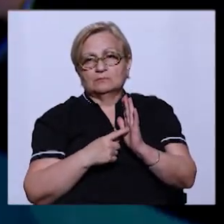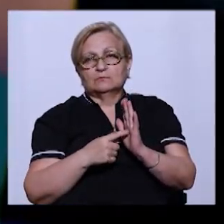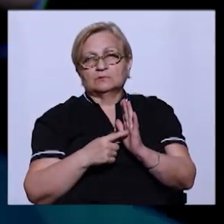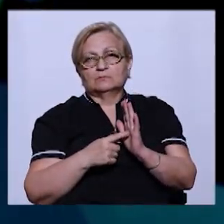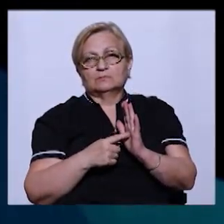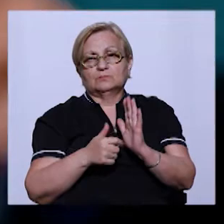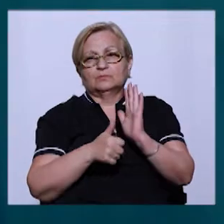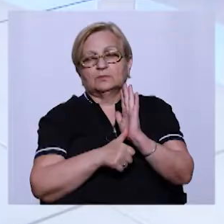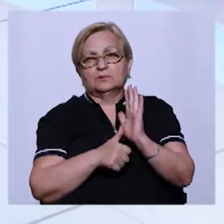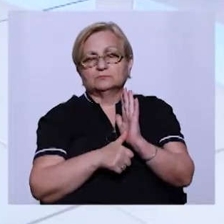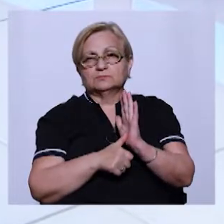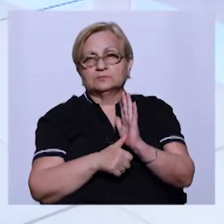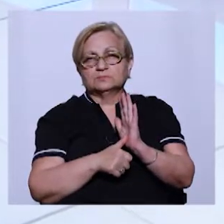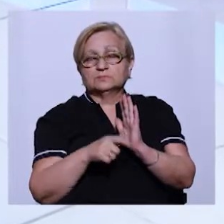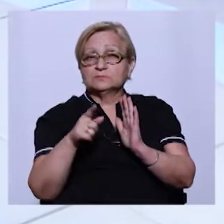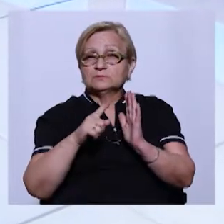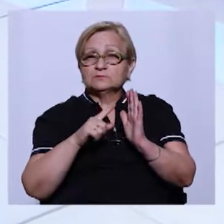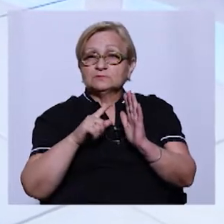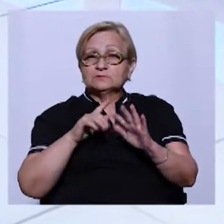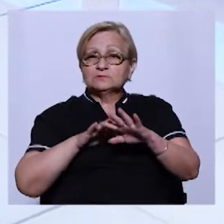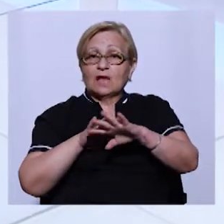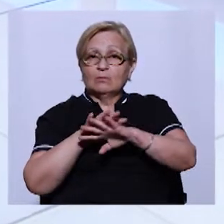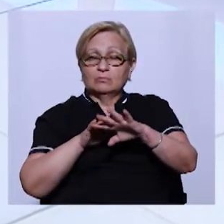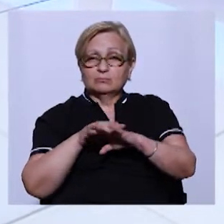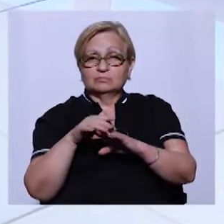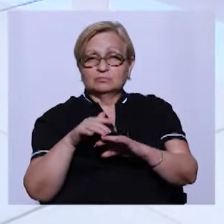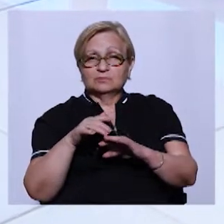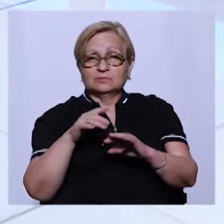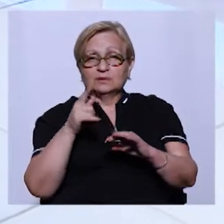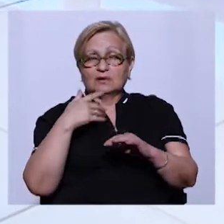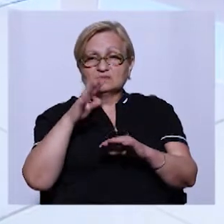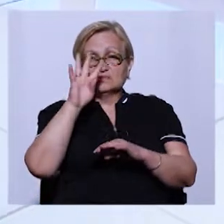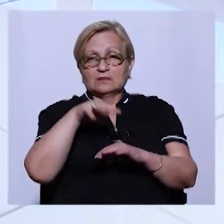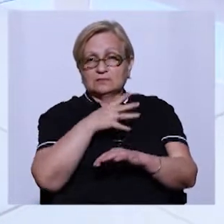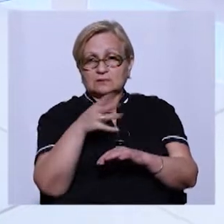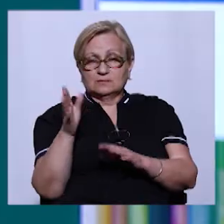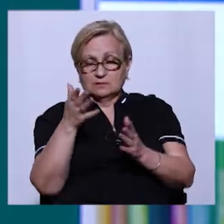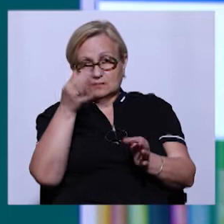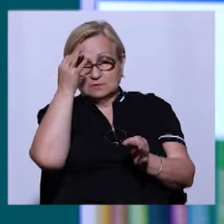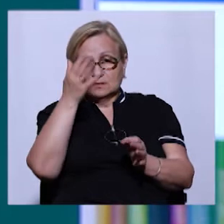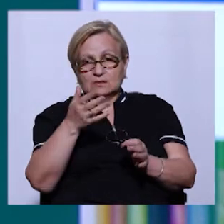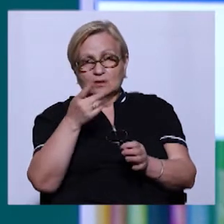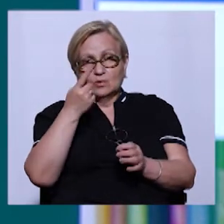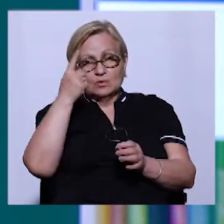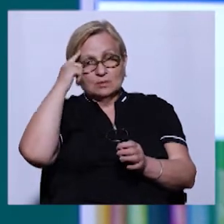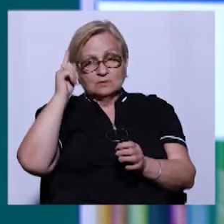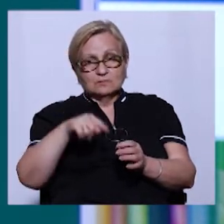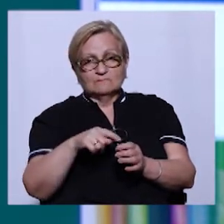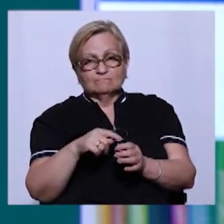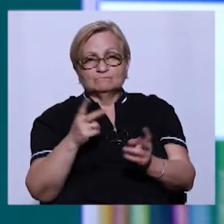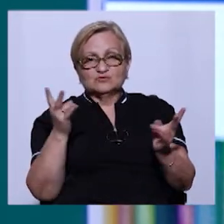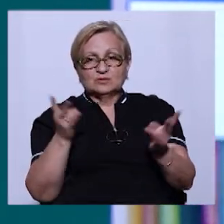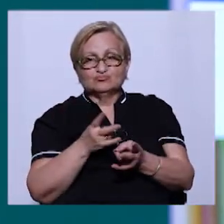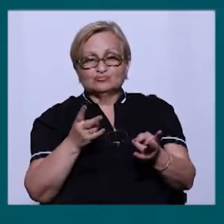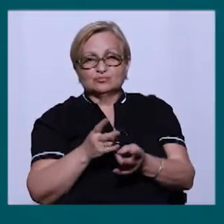6-ზე. გავიხსენოთ გამრავლების ტაბულა, ცხრილი რაც გნებავთ, რომლის ოდნა არის ზედმიწევნი